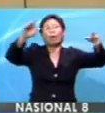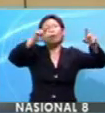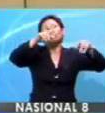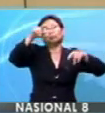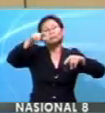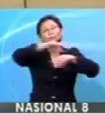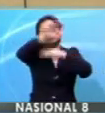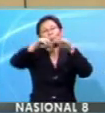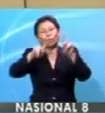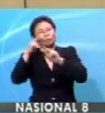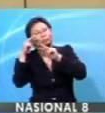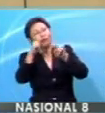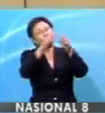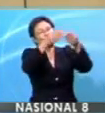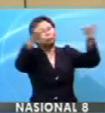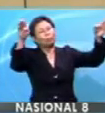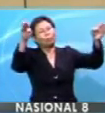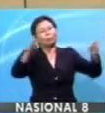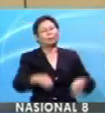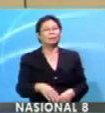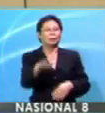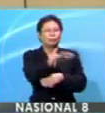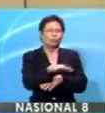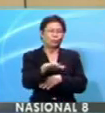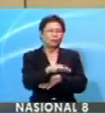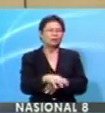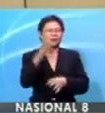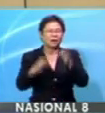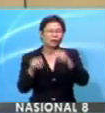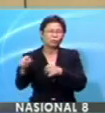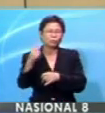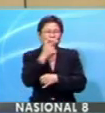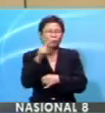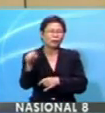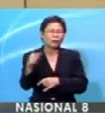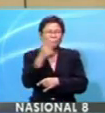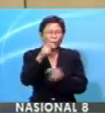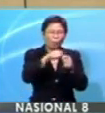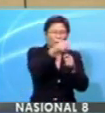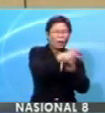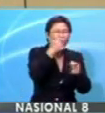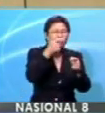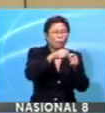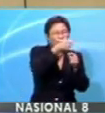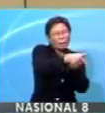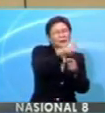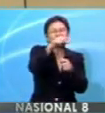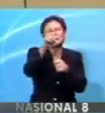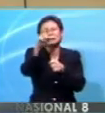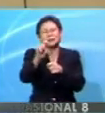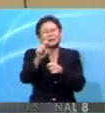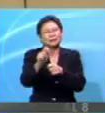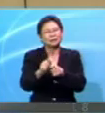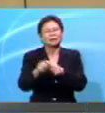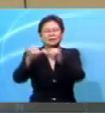apabila saya kata Kalau lebih kuranglah kalau tak mah bayar GST ni Pi